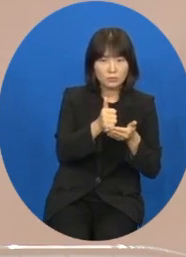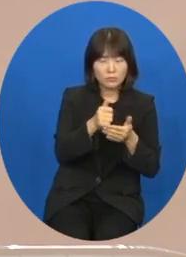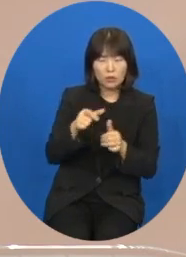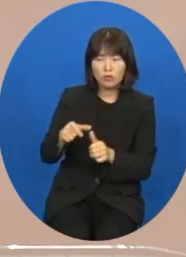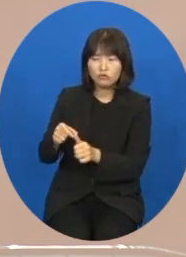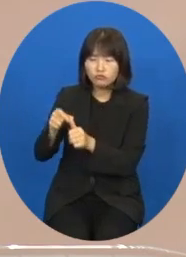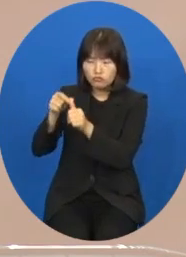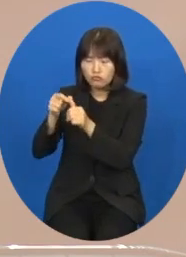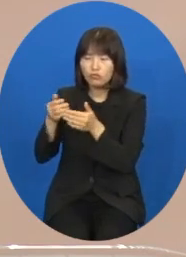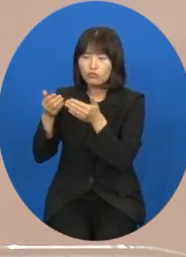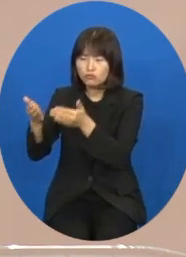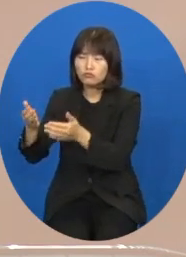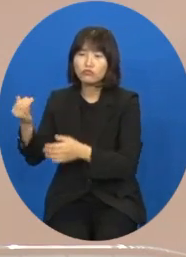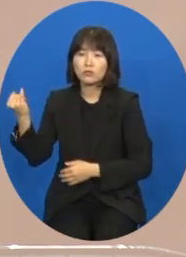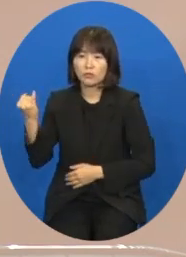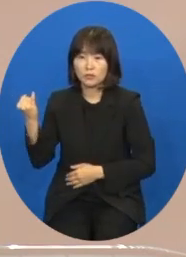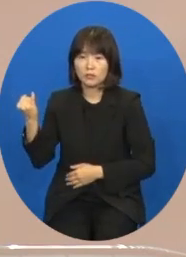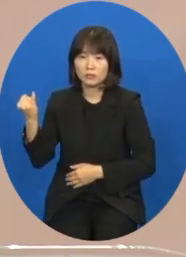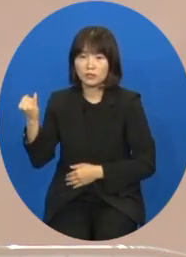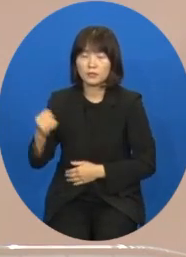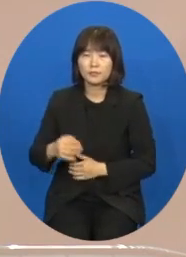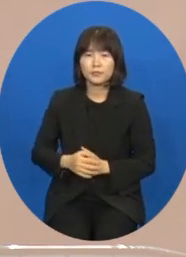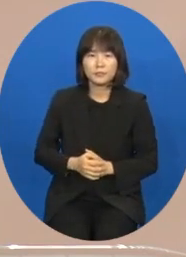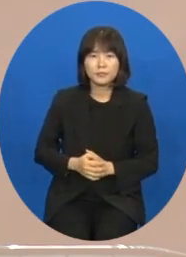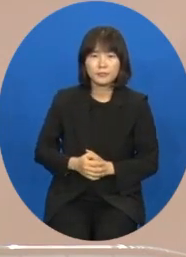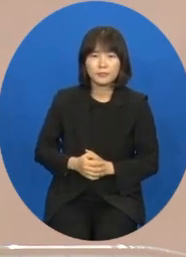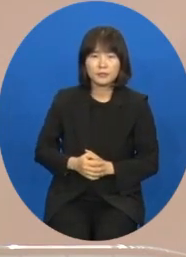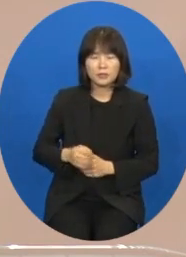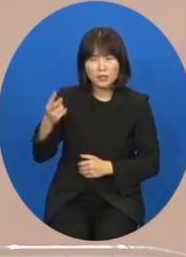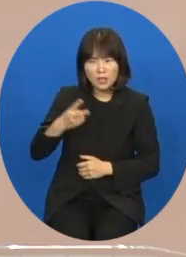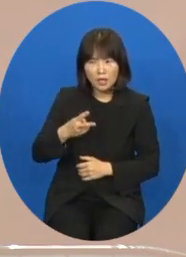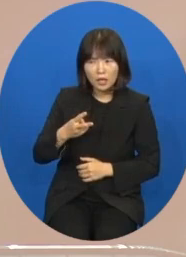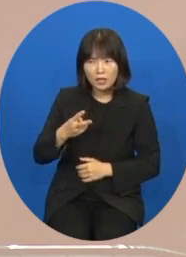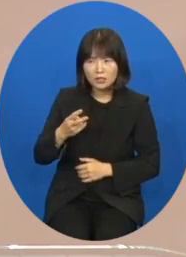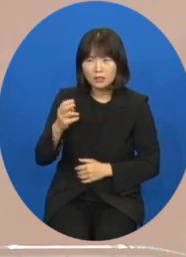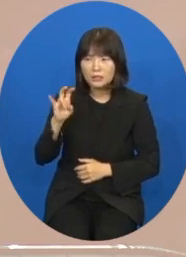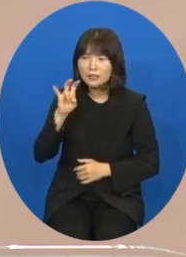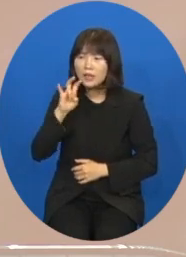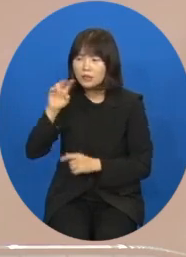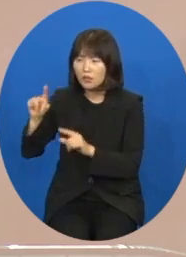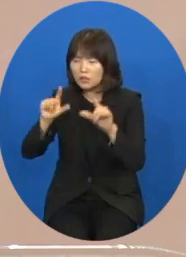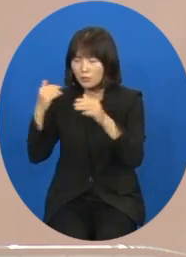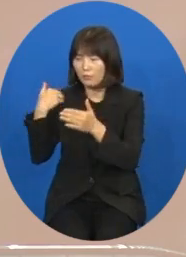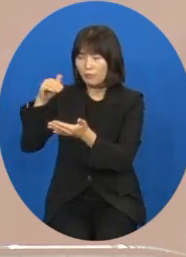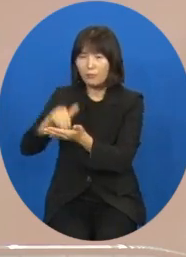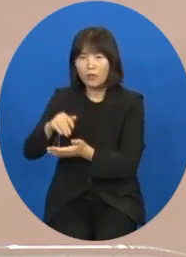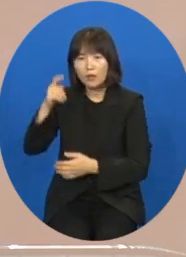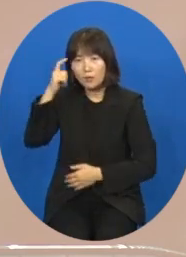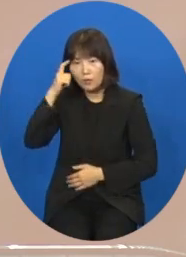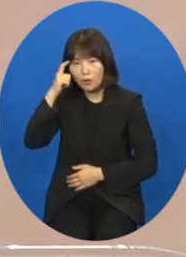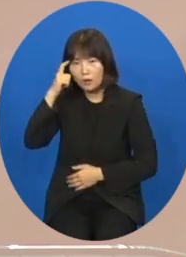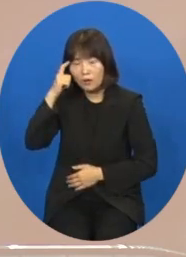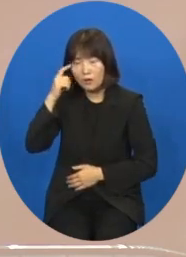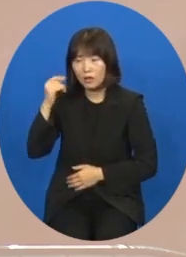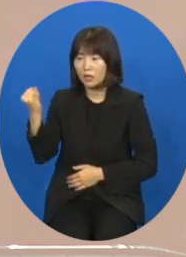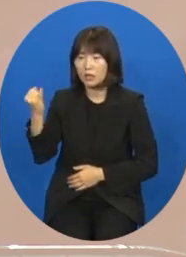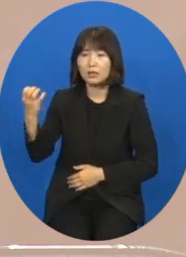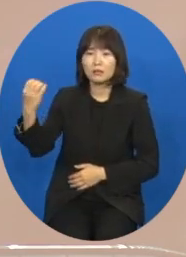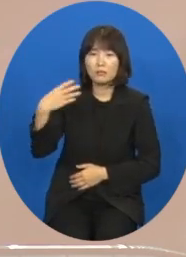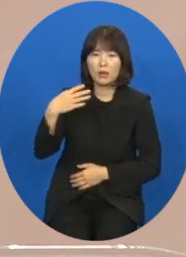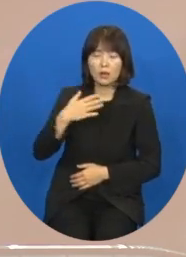구원해 내주신 여자예요. 아니 다시 왜 이런 삶을 돌아갔냐 말입니다. 그녀가 말합니다.